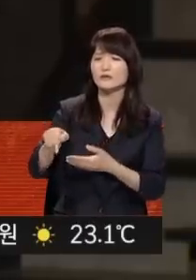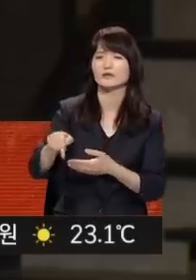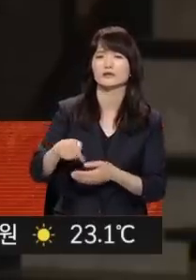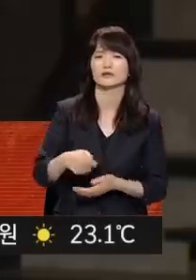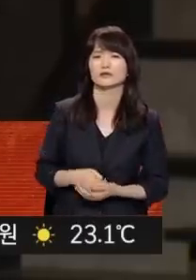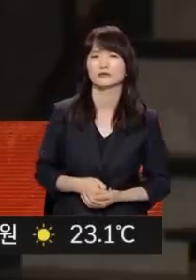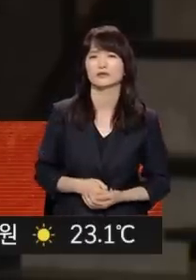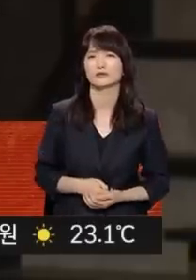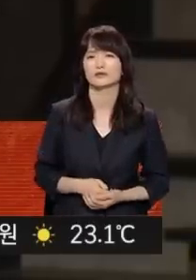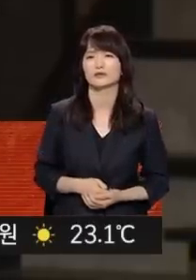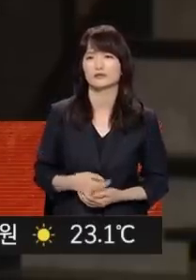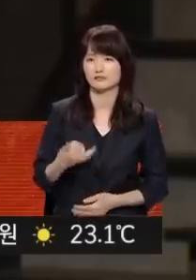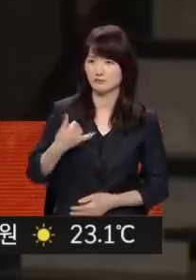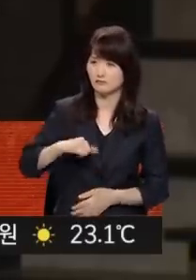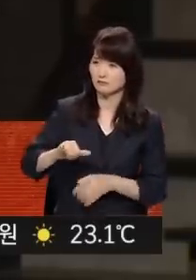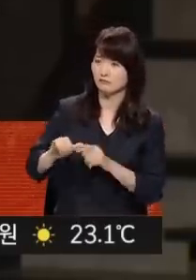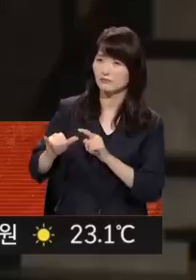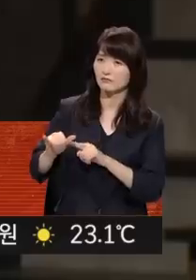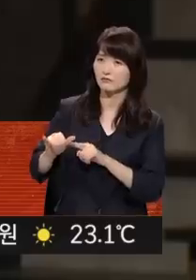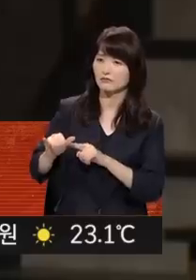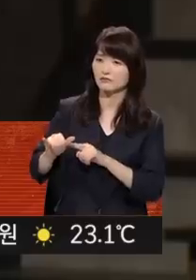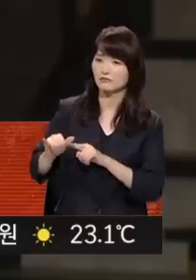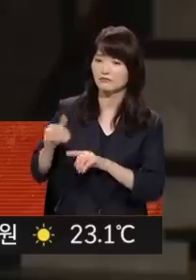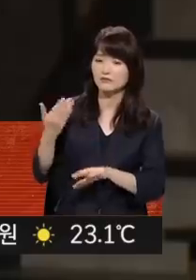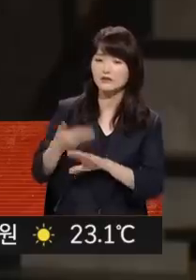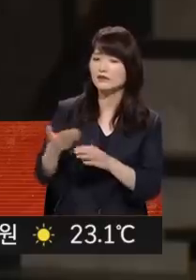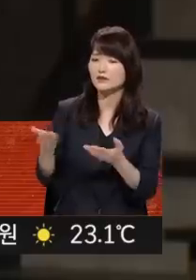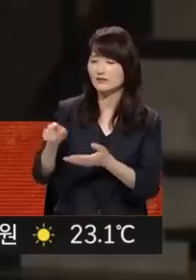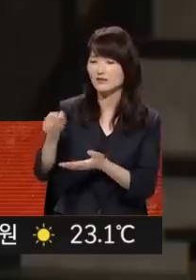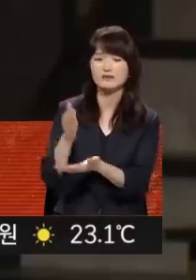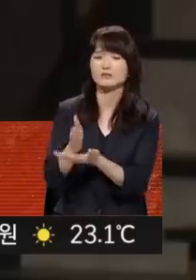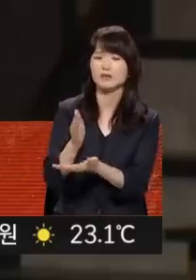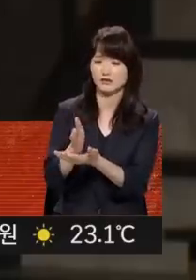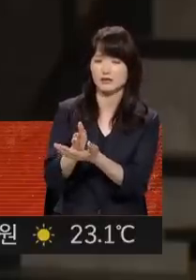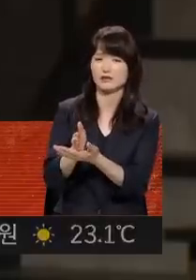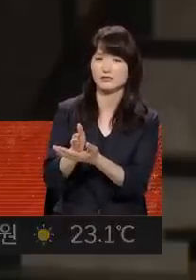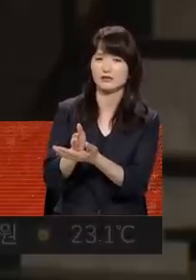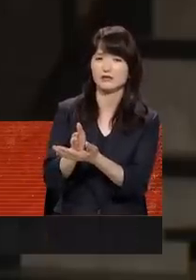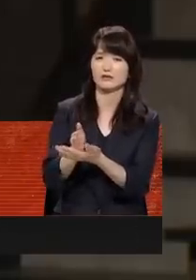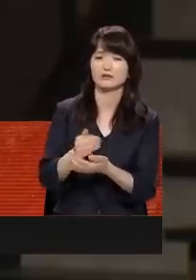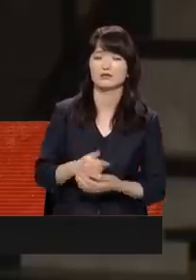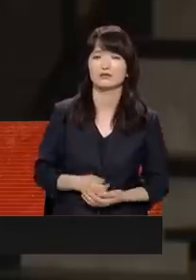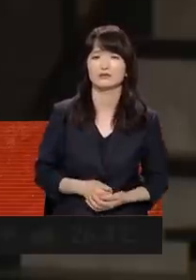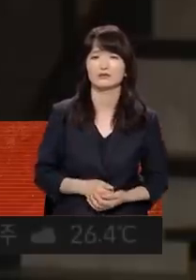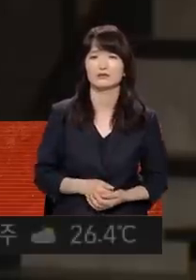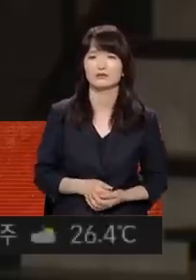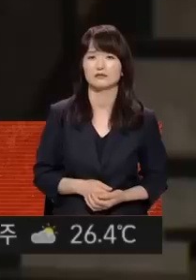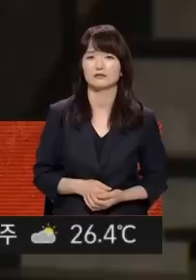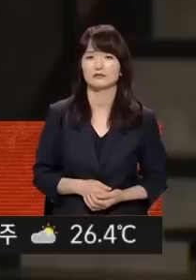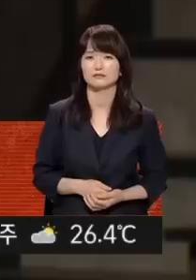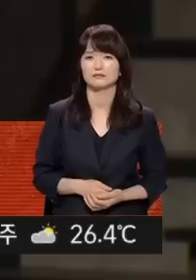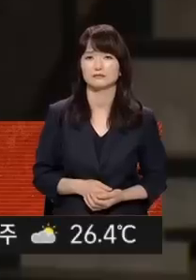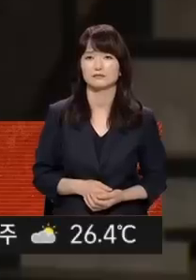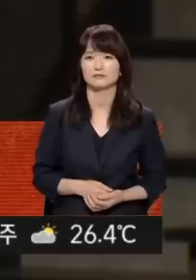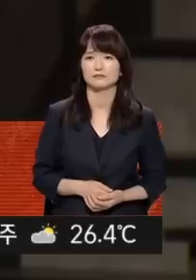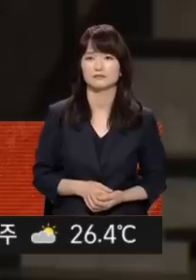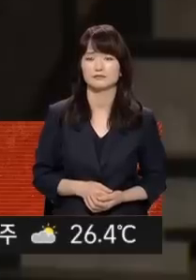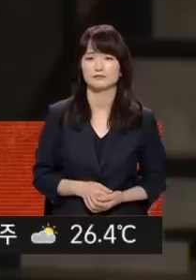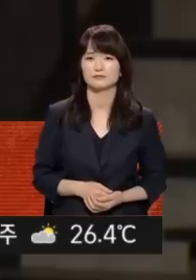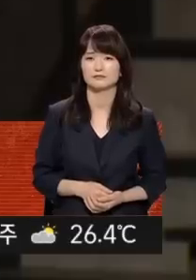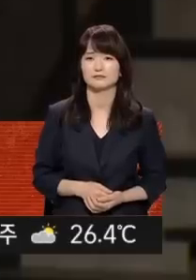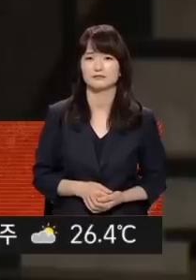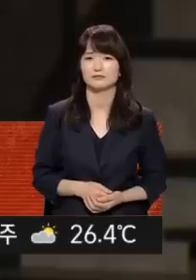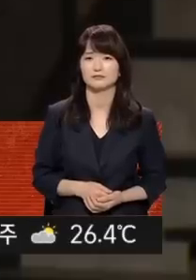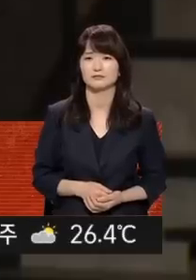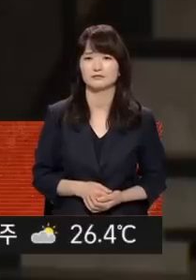된다면 그 자녀들에 대해서는 다른 거 하지 이건 하지 말라라고 하지 않겠습니까 그런 측면에서는 상당히 이런 것에 대해서